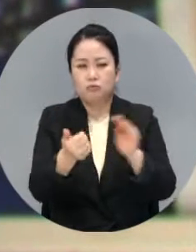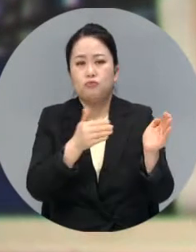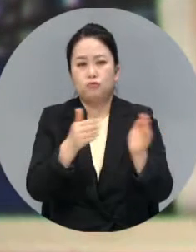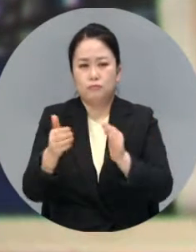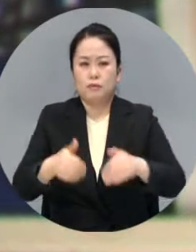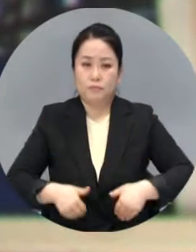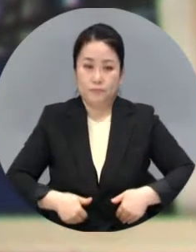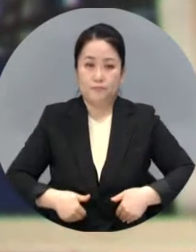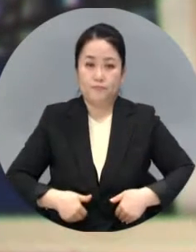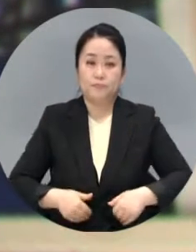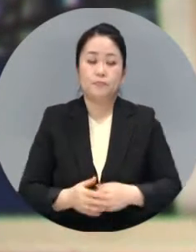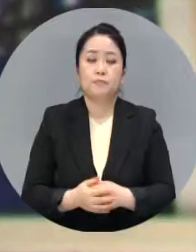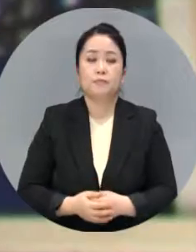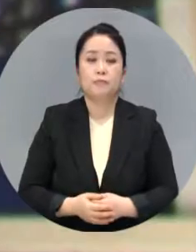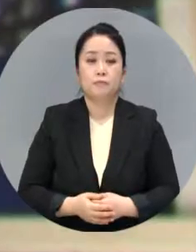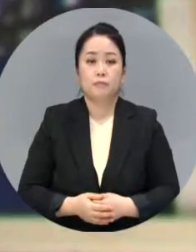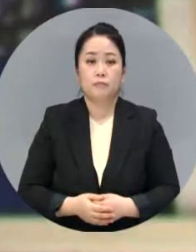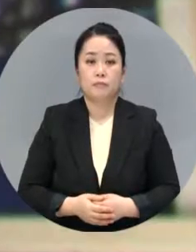정진명